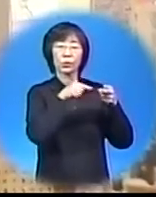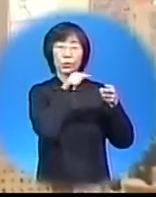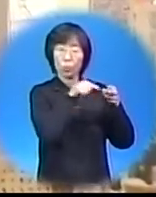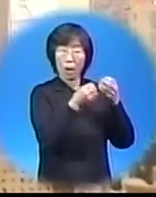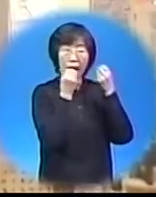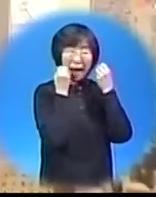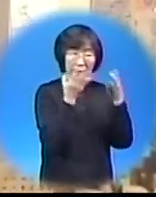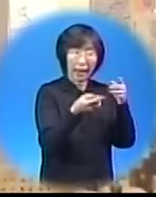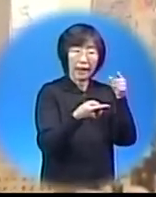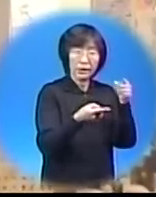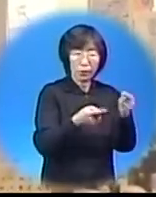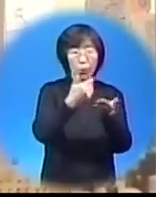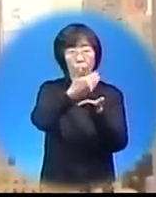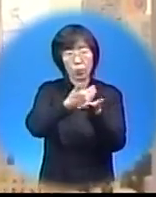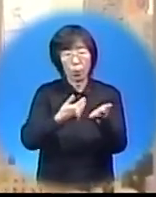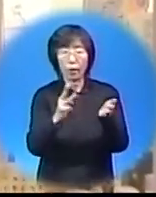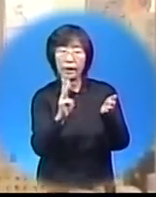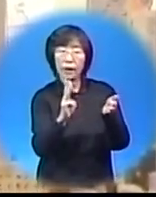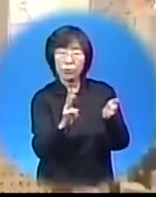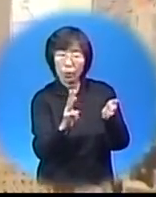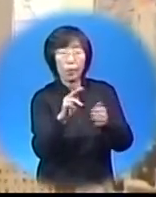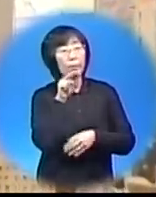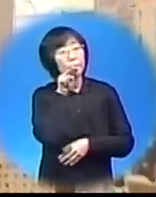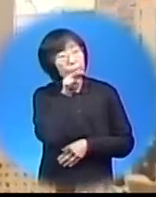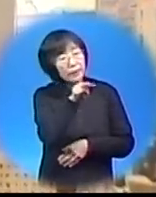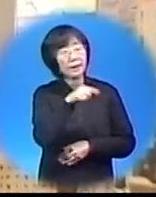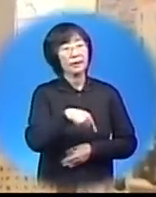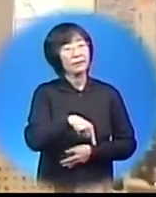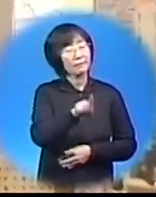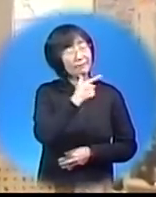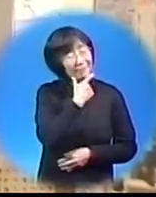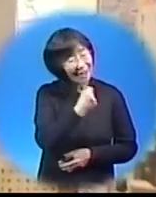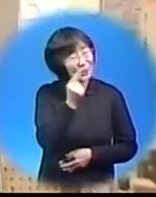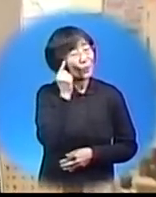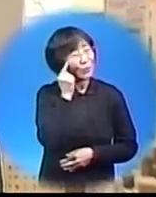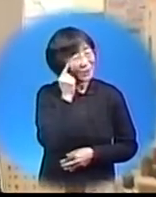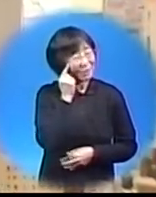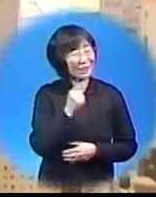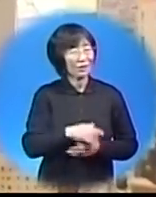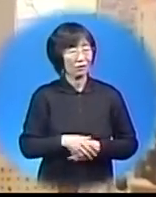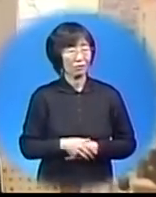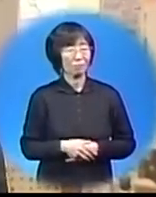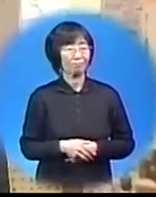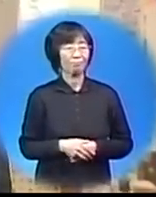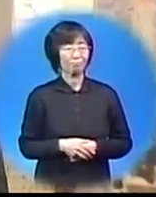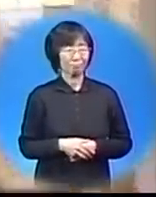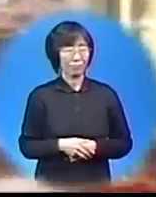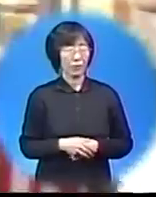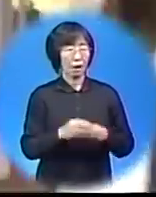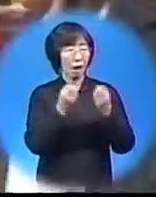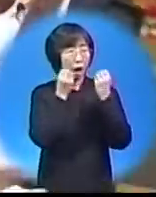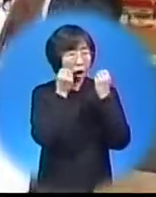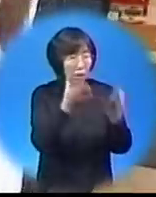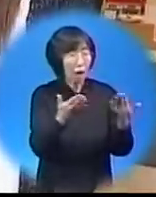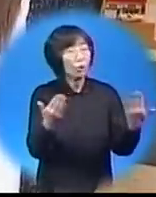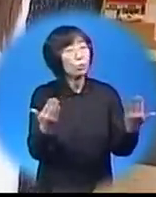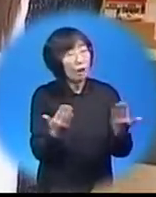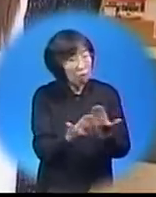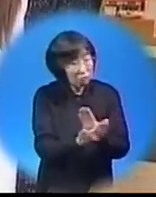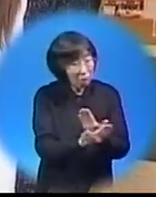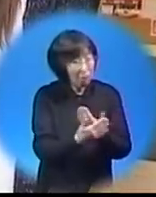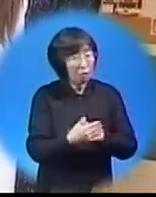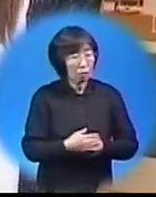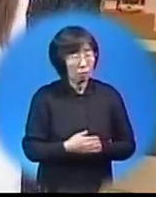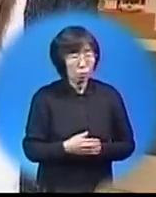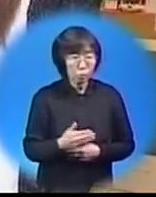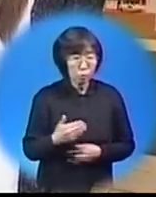橋と残ってる3本の橋脚、うん、鉄橋の残りをちょっと見学に行けたらなと思いますので。 あ、鉄橋、はい、あ、新しくなった んです、ね、そう